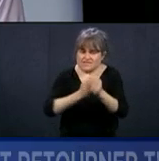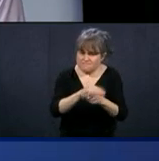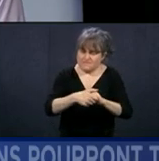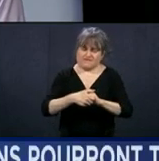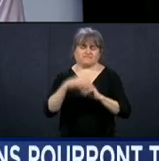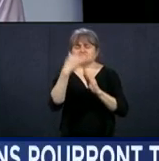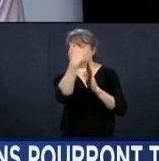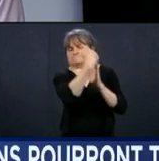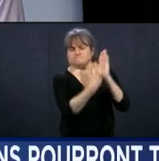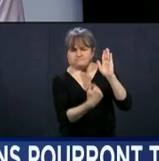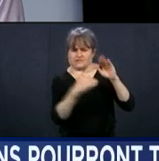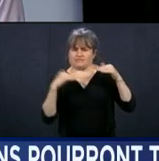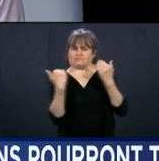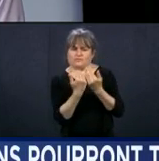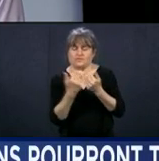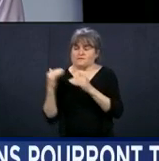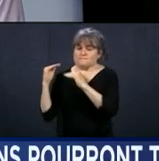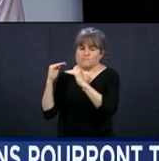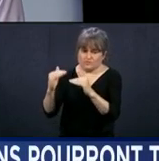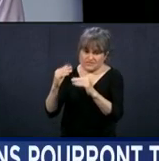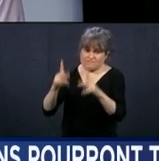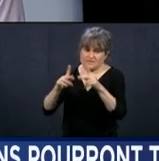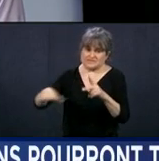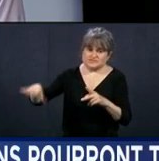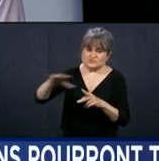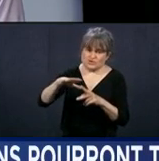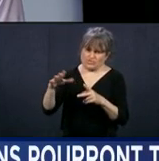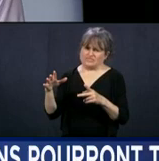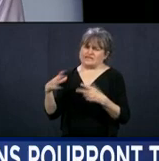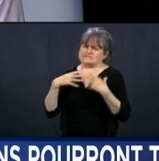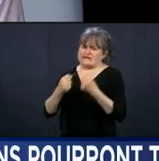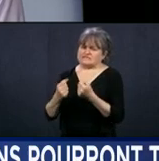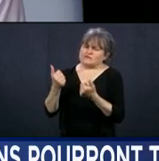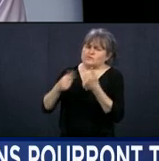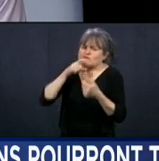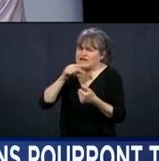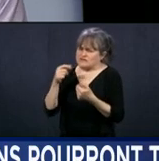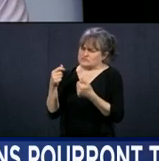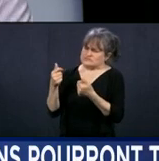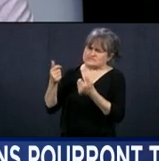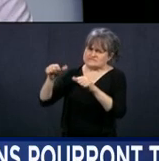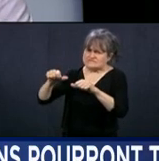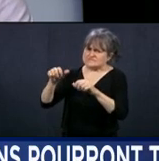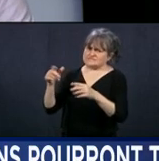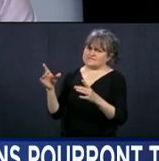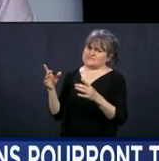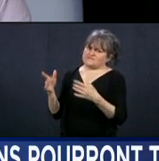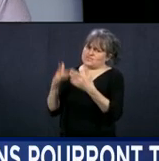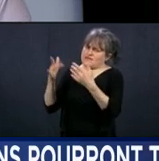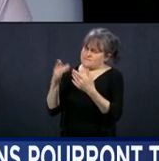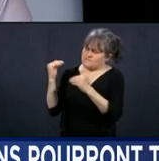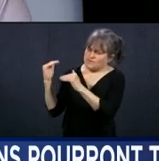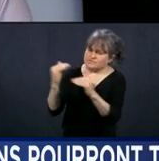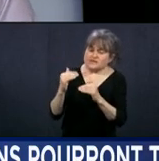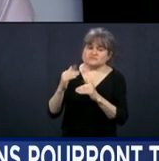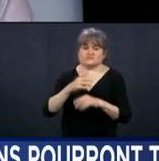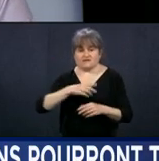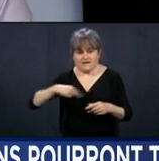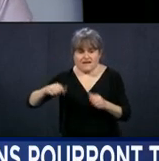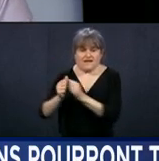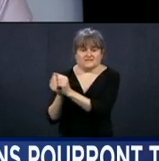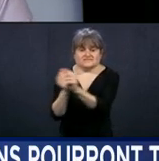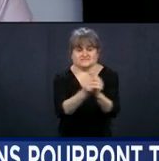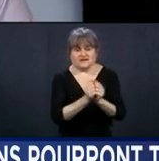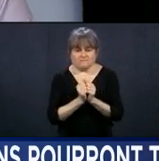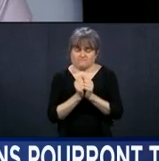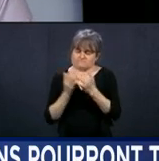des consignes. Continuez de protéger nos personnes vulnérables et de cette façon-là, on va y arriver tous ensemble et on